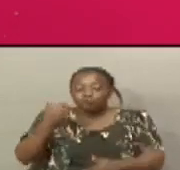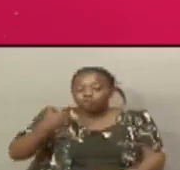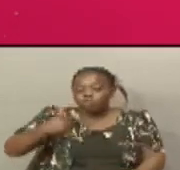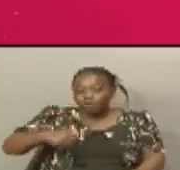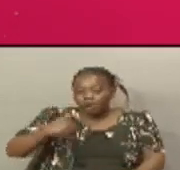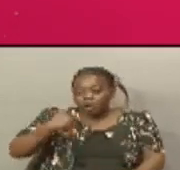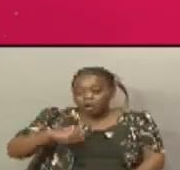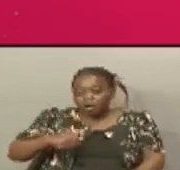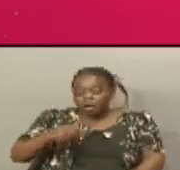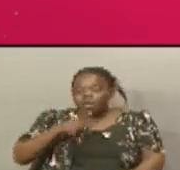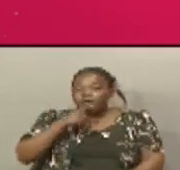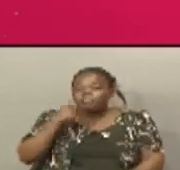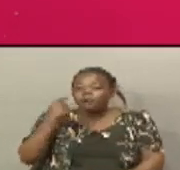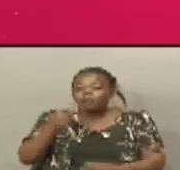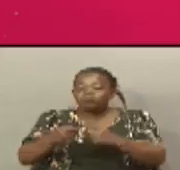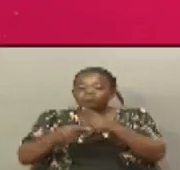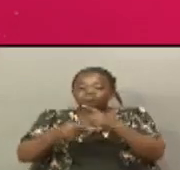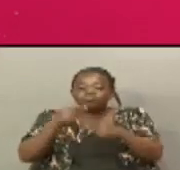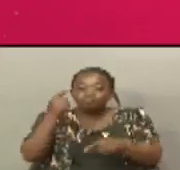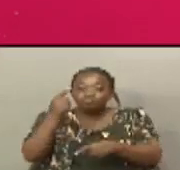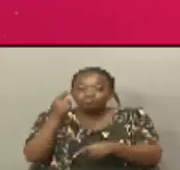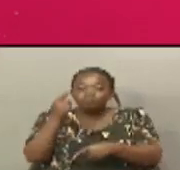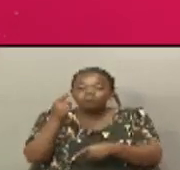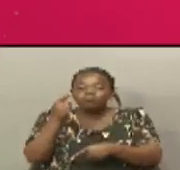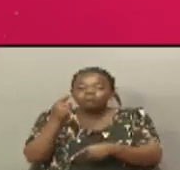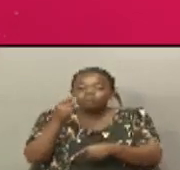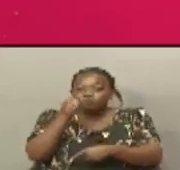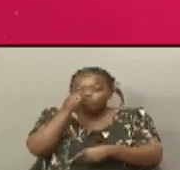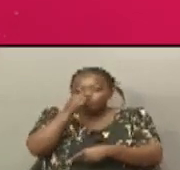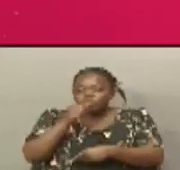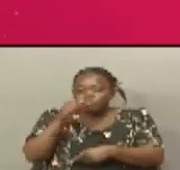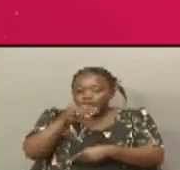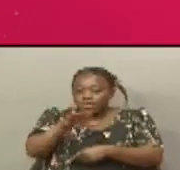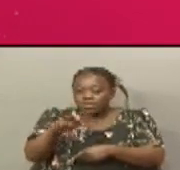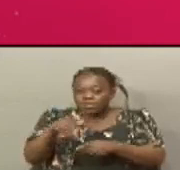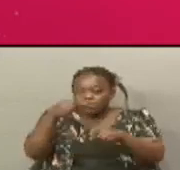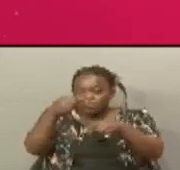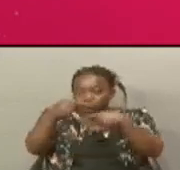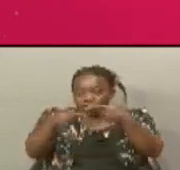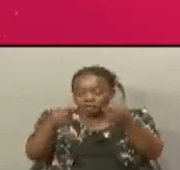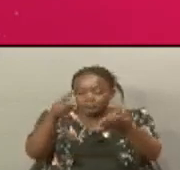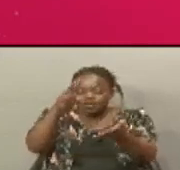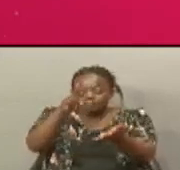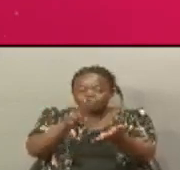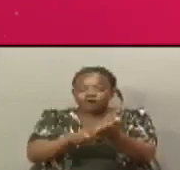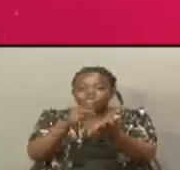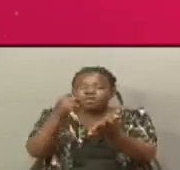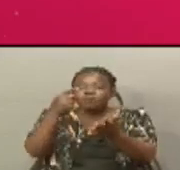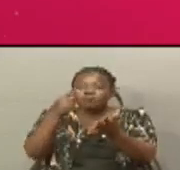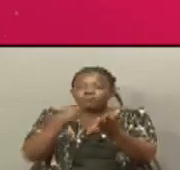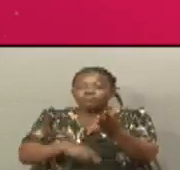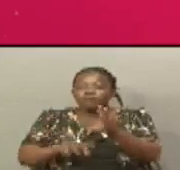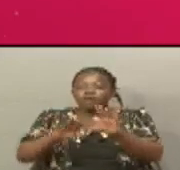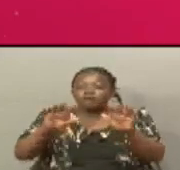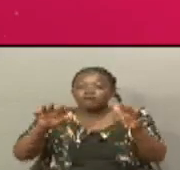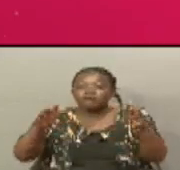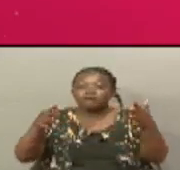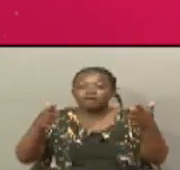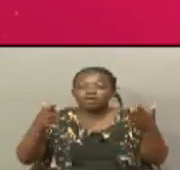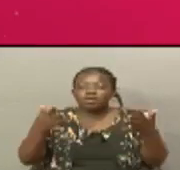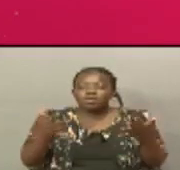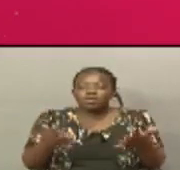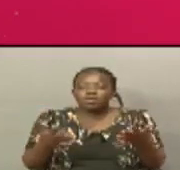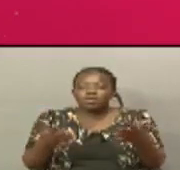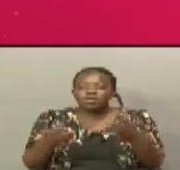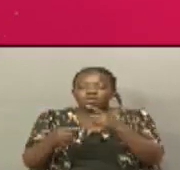nkuba kyeyo gwe basaze obusajja. Bayongedde ne bagumya ku ngeri gye